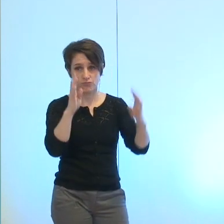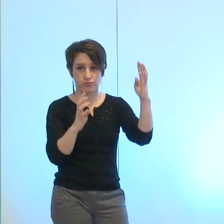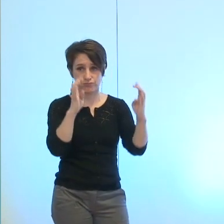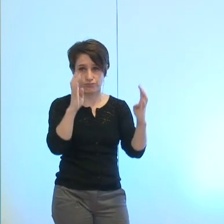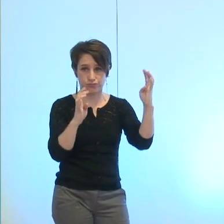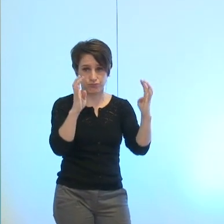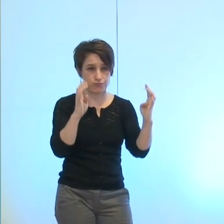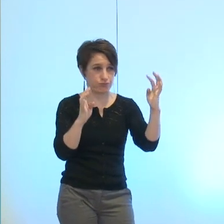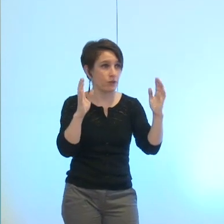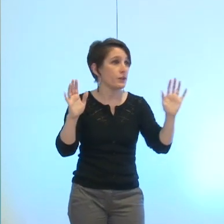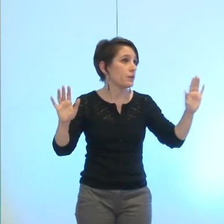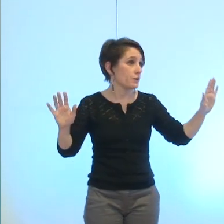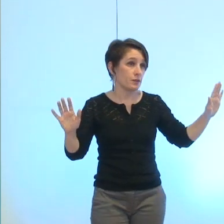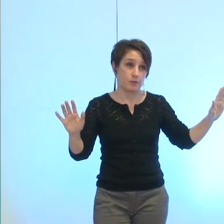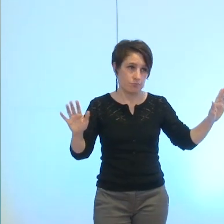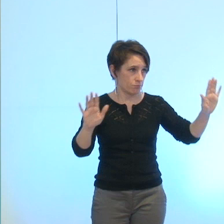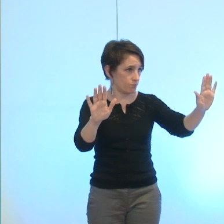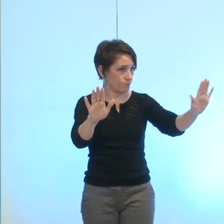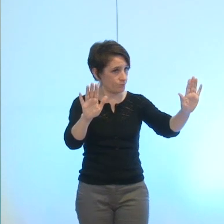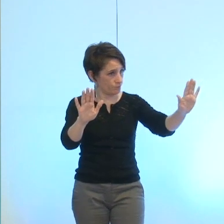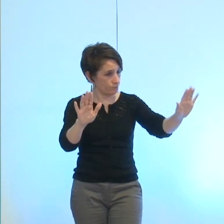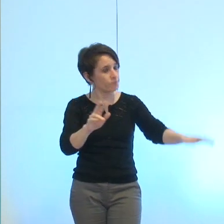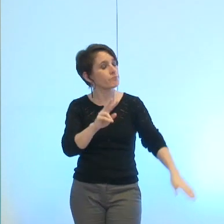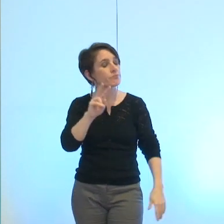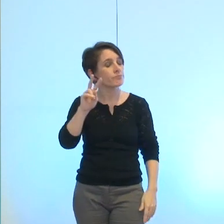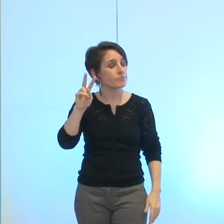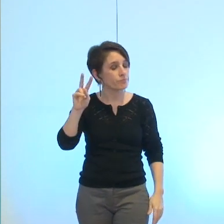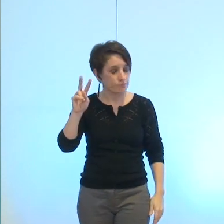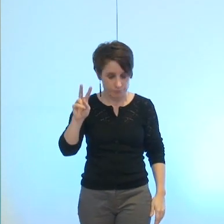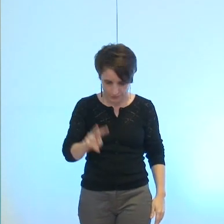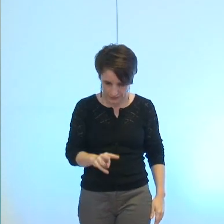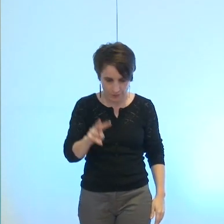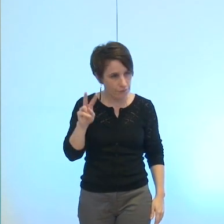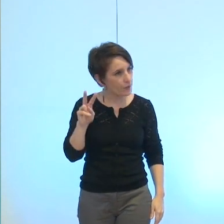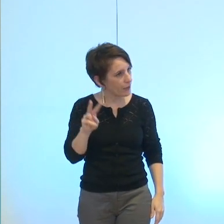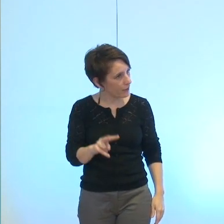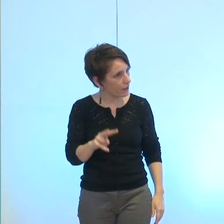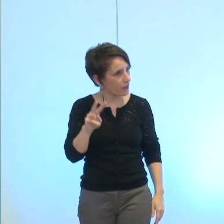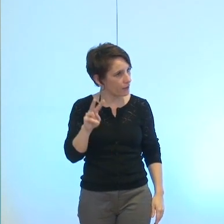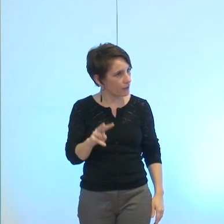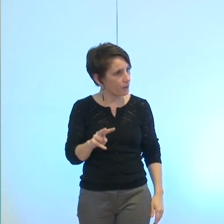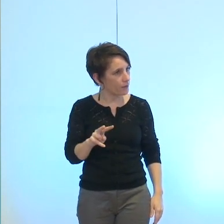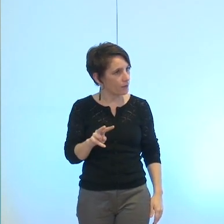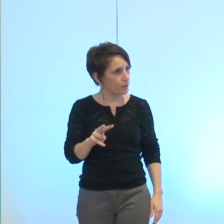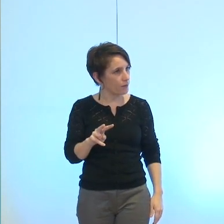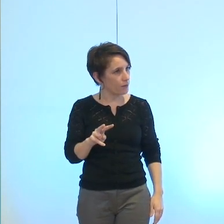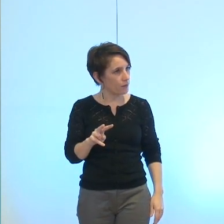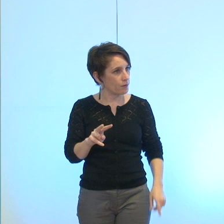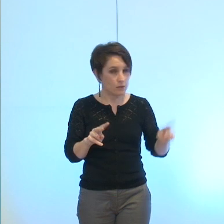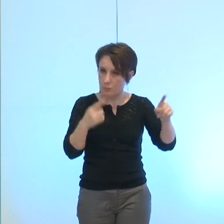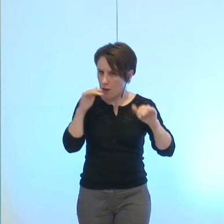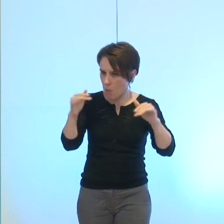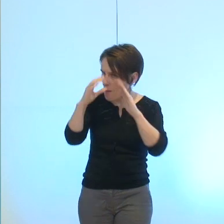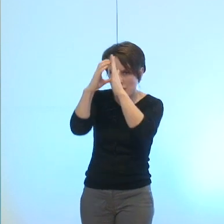c'est vrai oui il est vrai que il y a eu il est vrai tout à